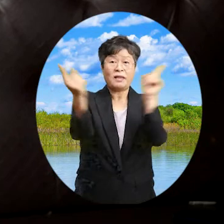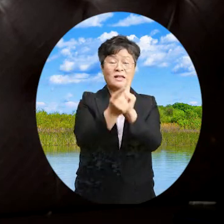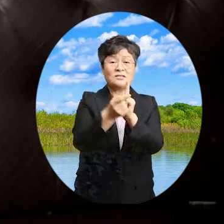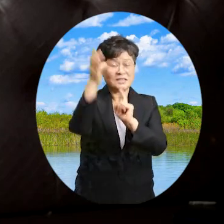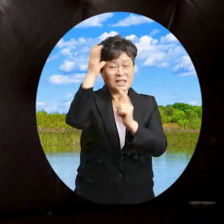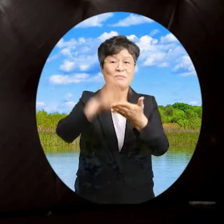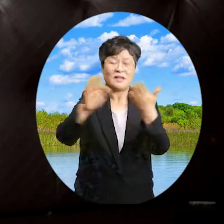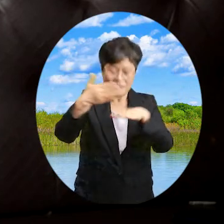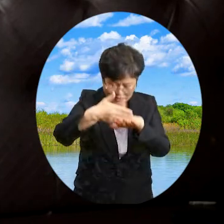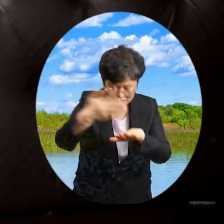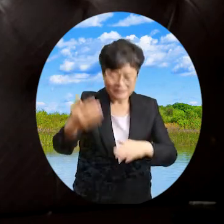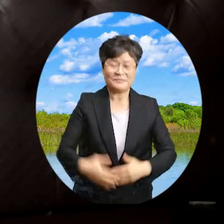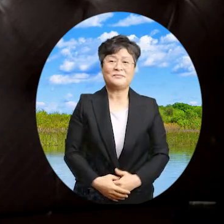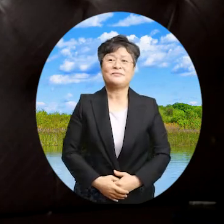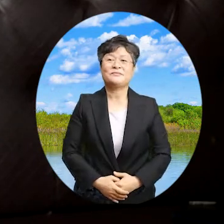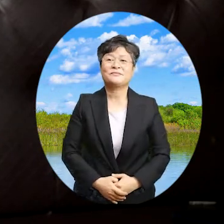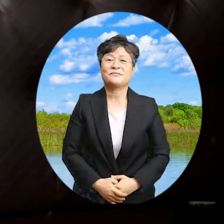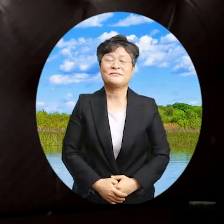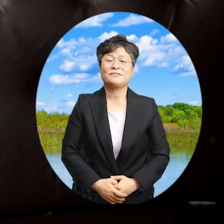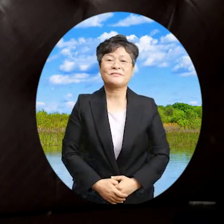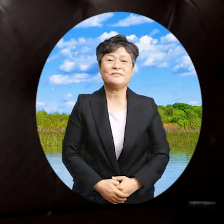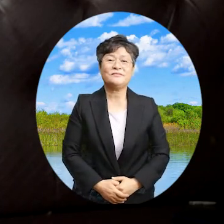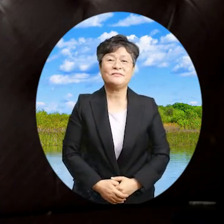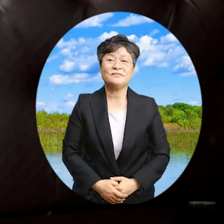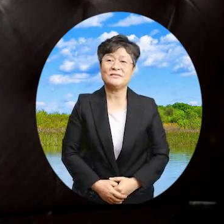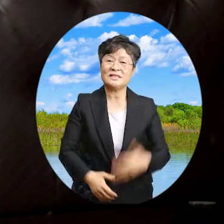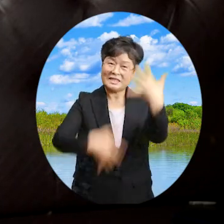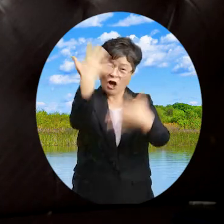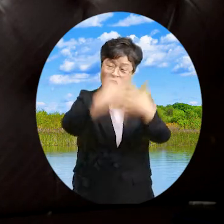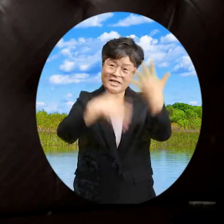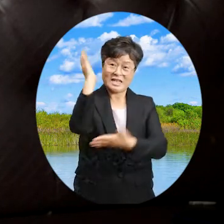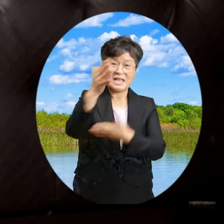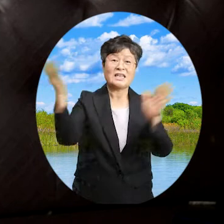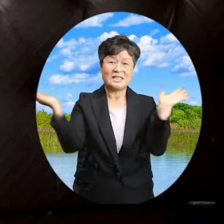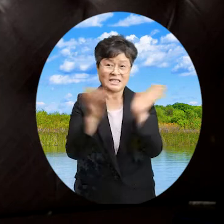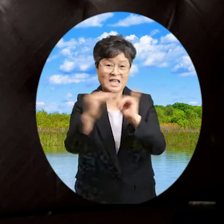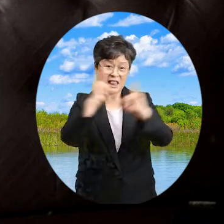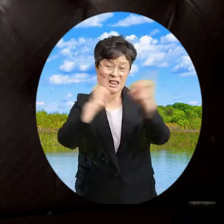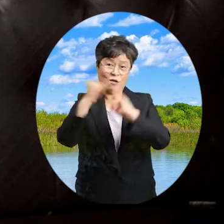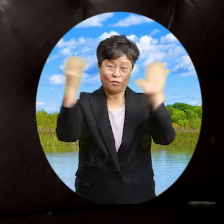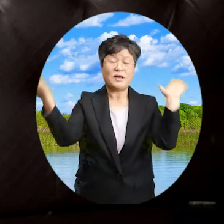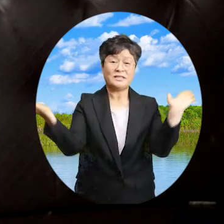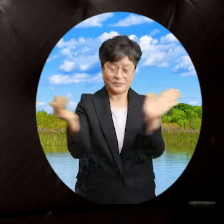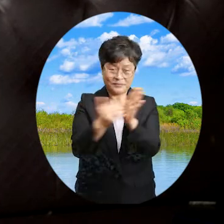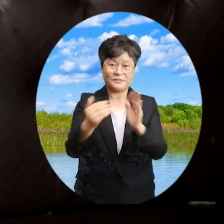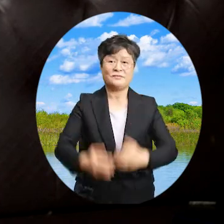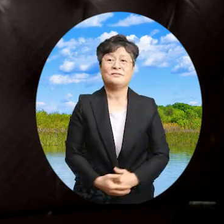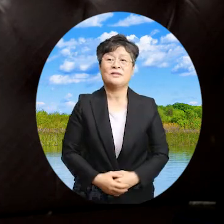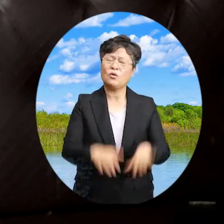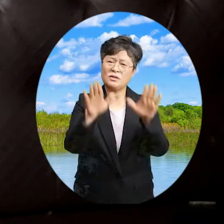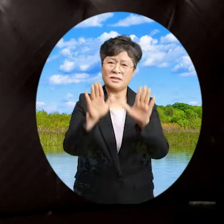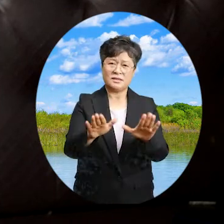이번에는 노래리가 아니고요, 공연입니다. 예, 콩나물 밴드가 준비했습니다. 10월의 어느 멋진 날에.